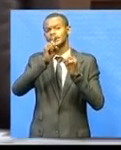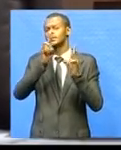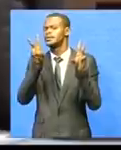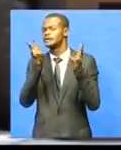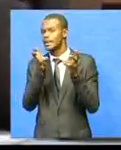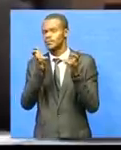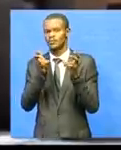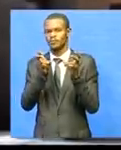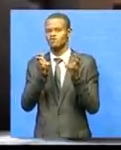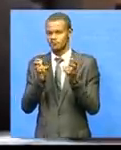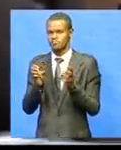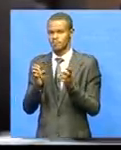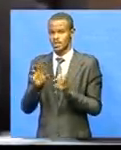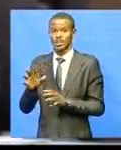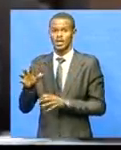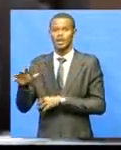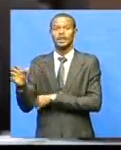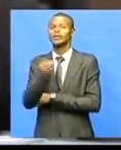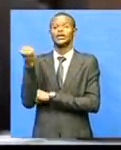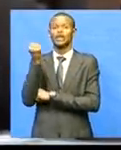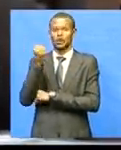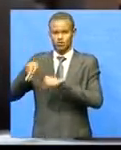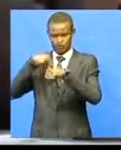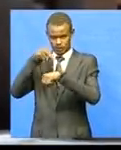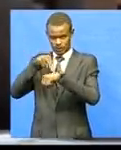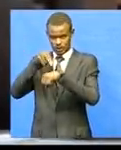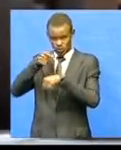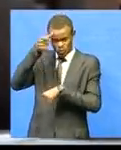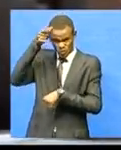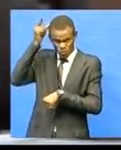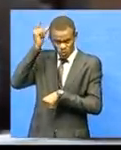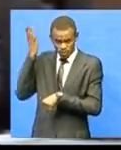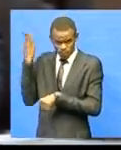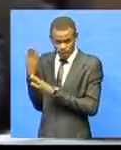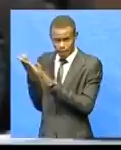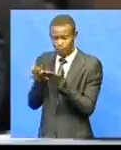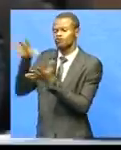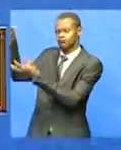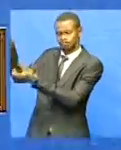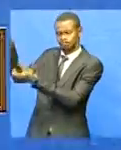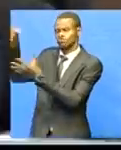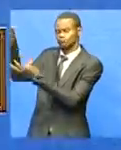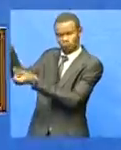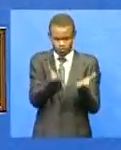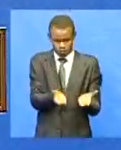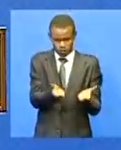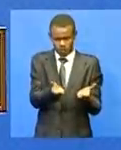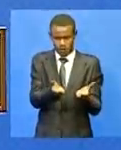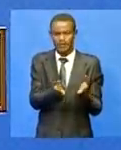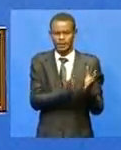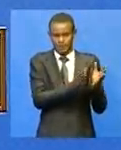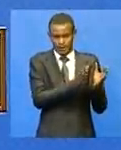ministre et héros national, Patrice Emery Lumumba. Suivant le programme convenu entre la République démocratique du